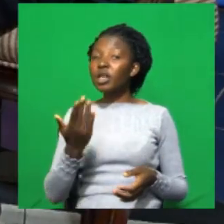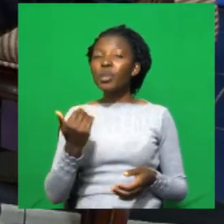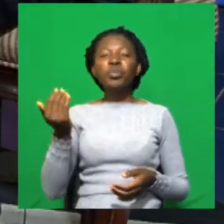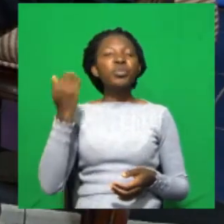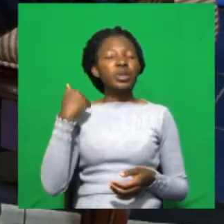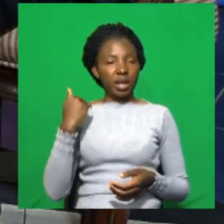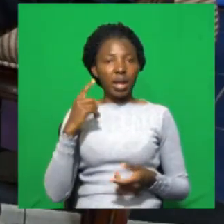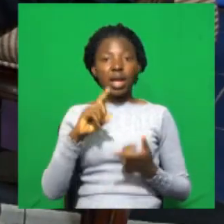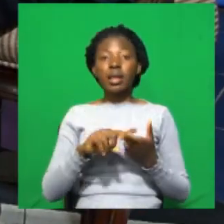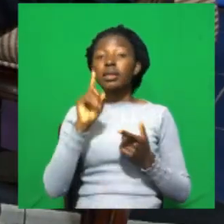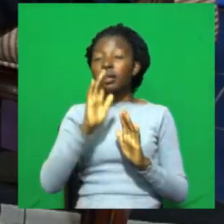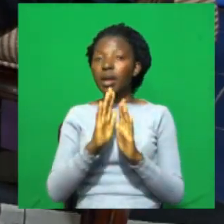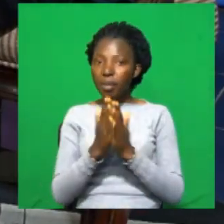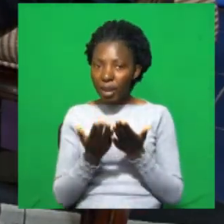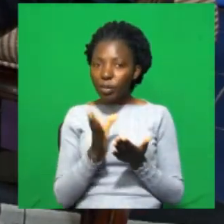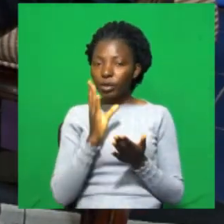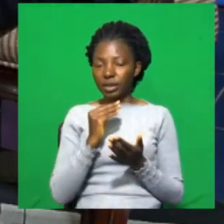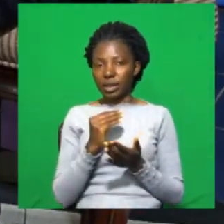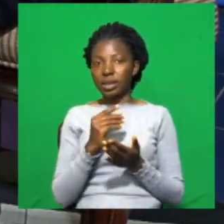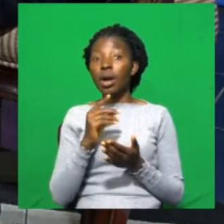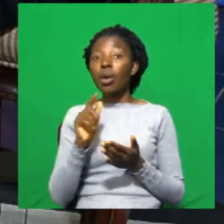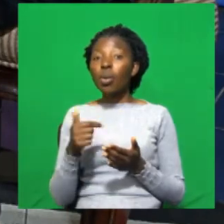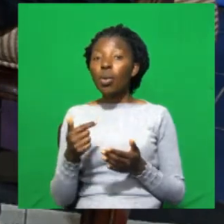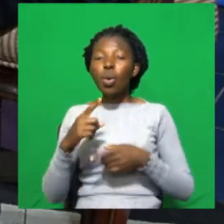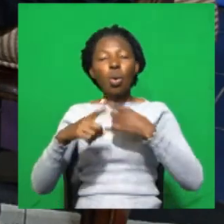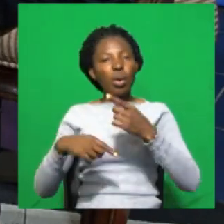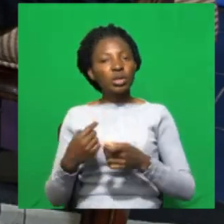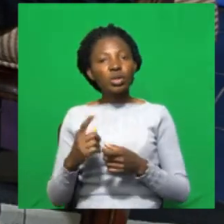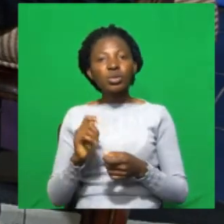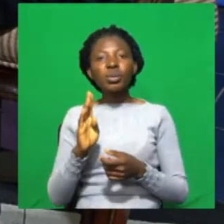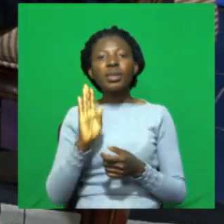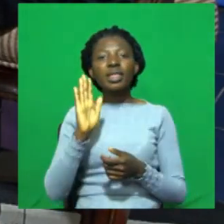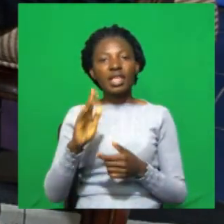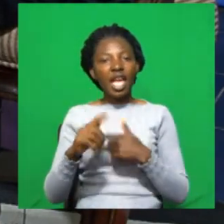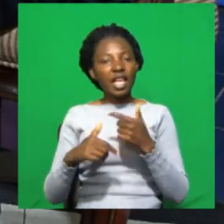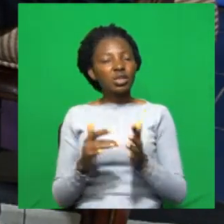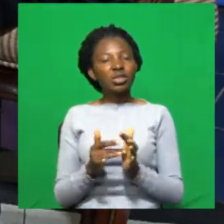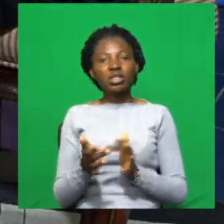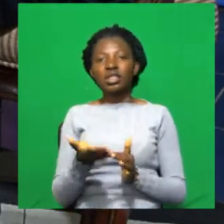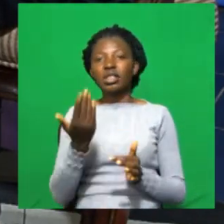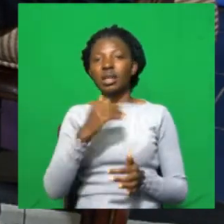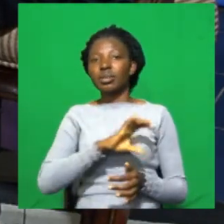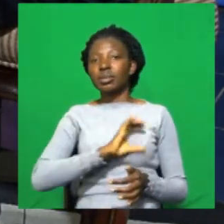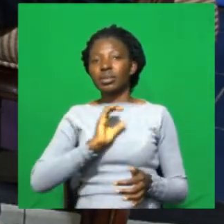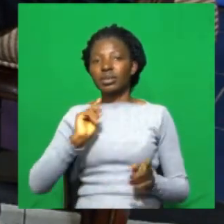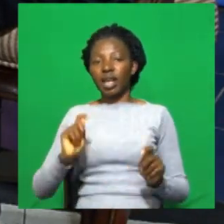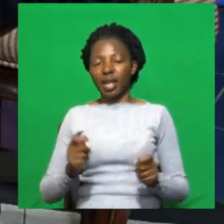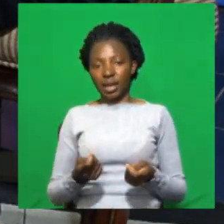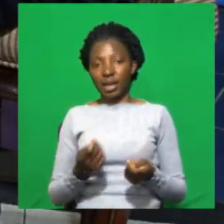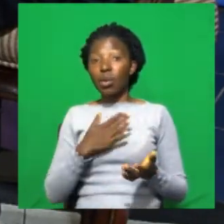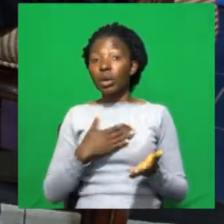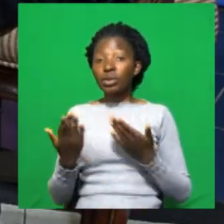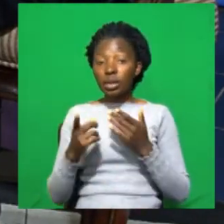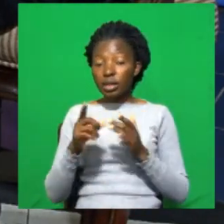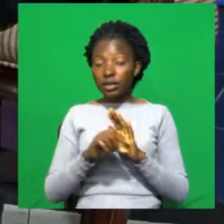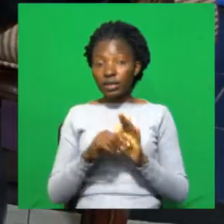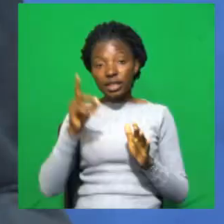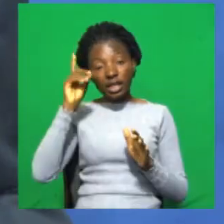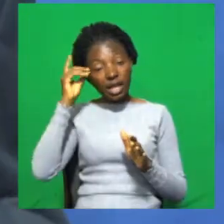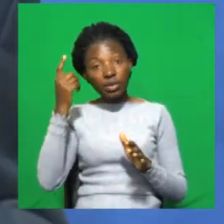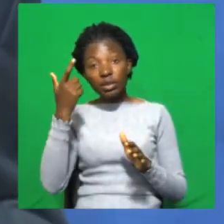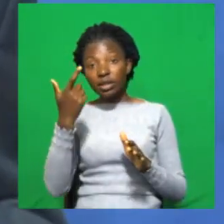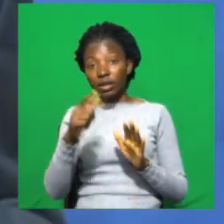kare ende bhaibheri rabva ratsimbidzira kuti achatozoramba ariko kusvikira panouya Jesu. Chingodzokorai mavhesi aya pastor, Daniel